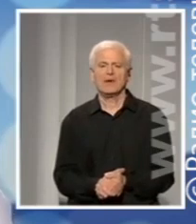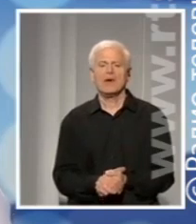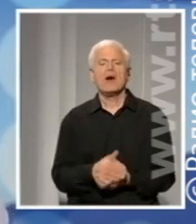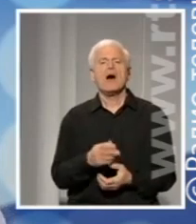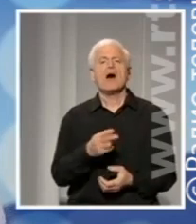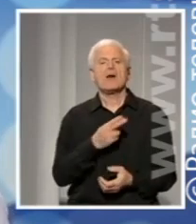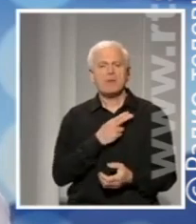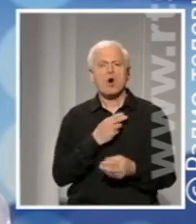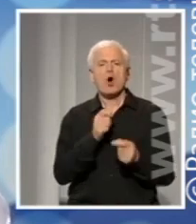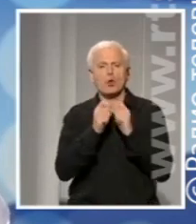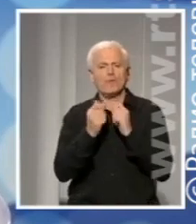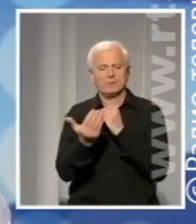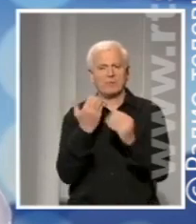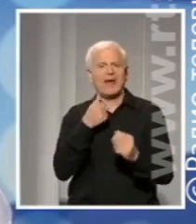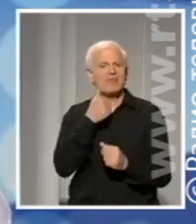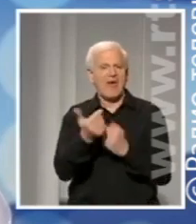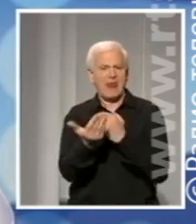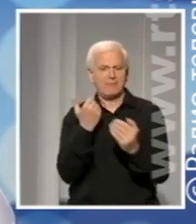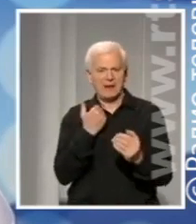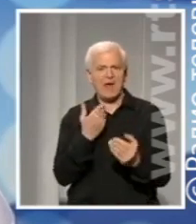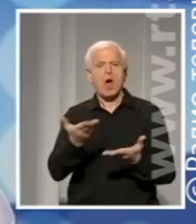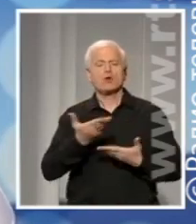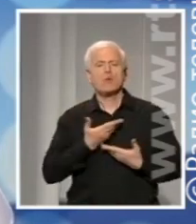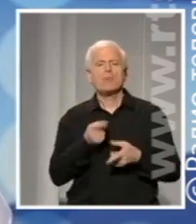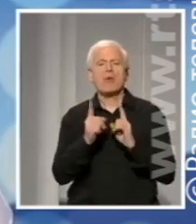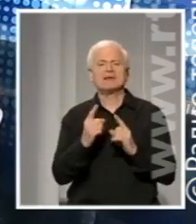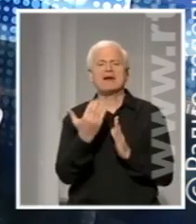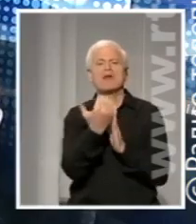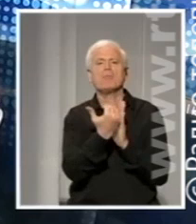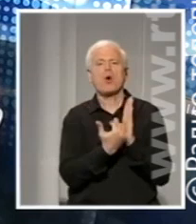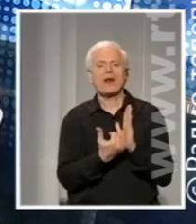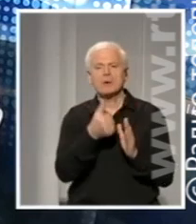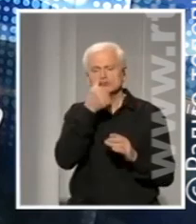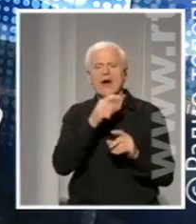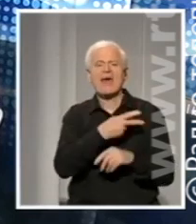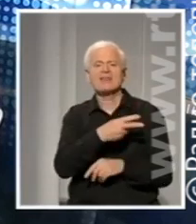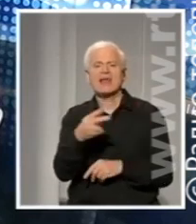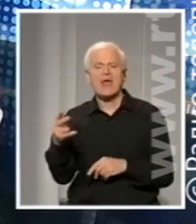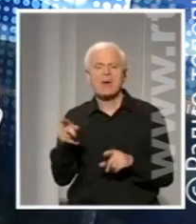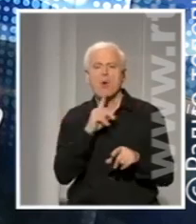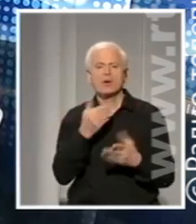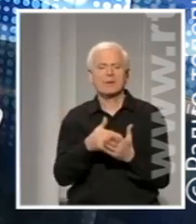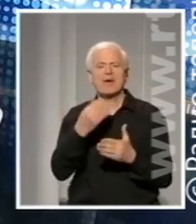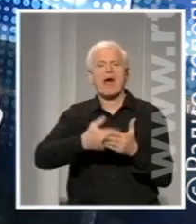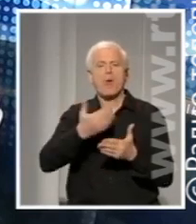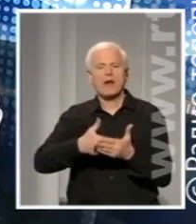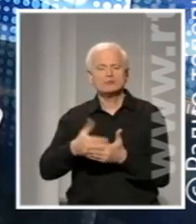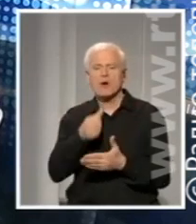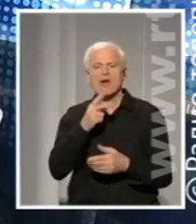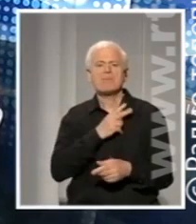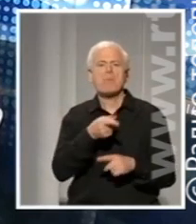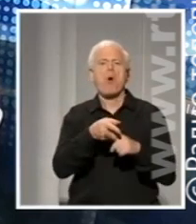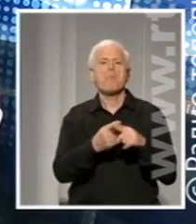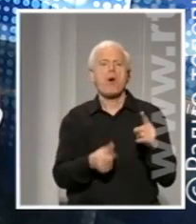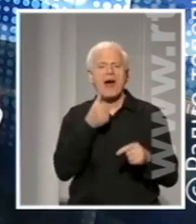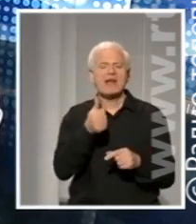Dogovorimo se unapred, dakle dan unapred dobijemo nastavne jedinice ili teme koje obrađujemo, tako da imamo otprilike pola dana